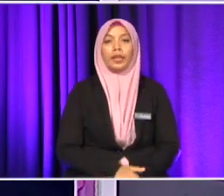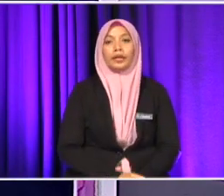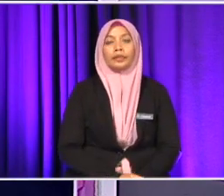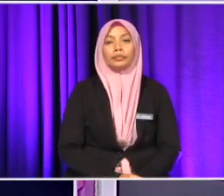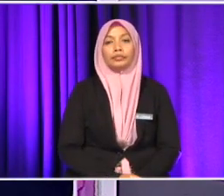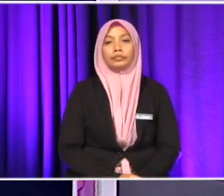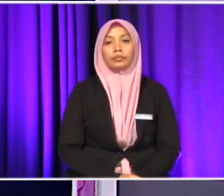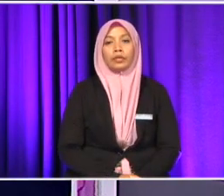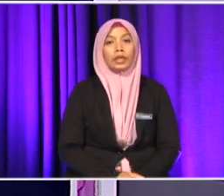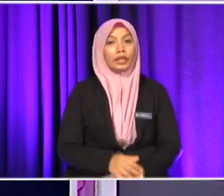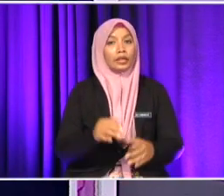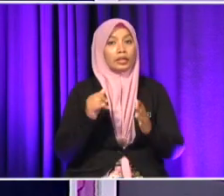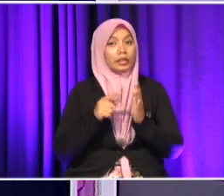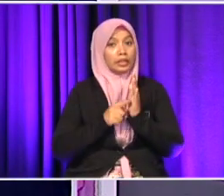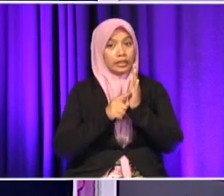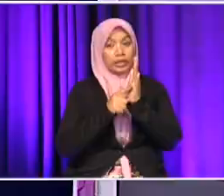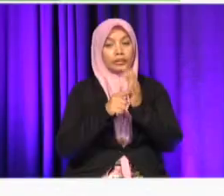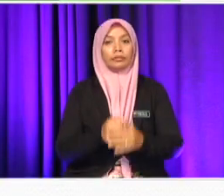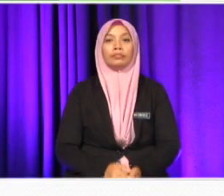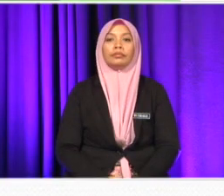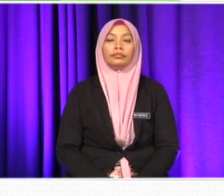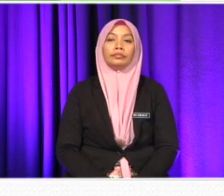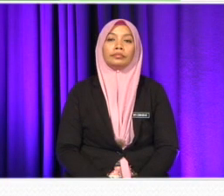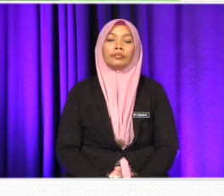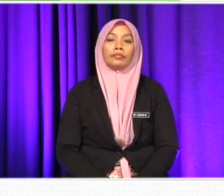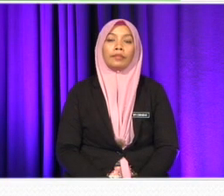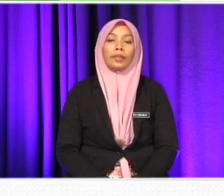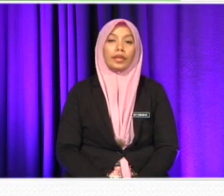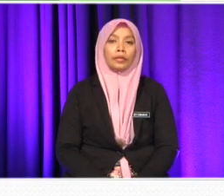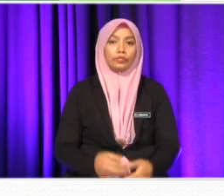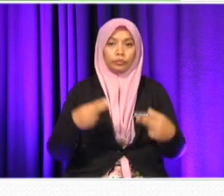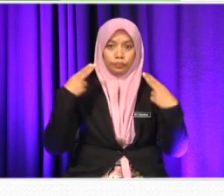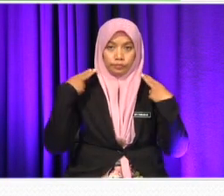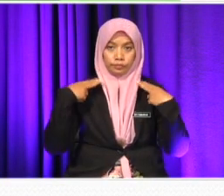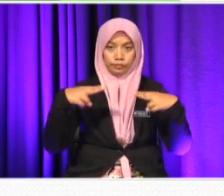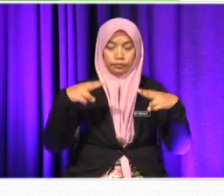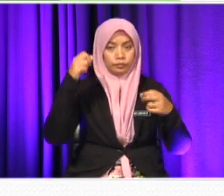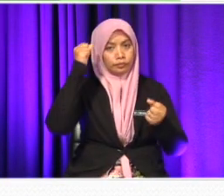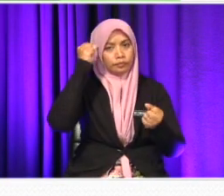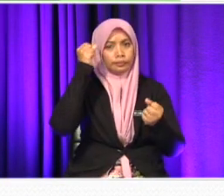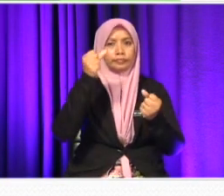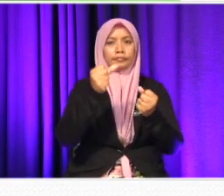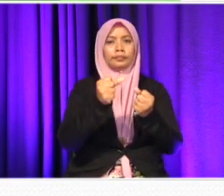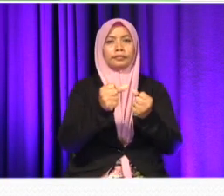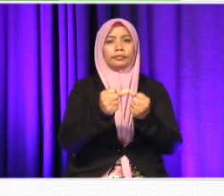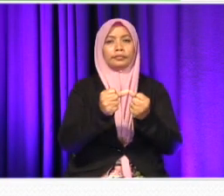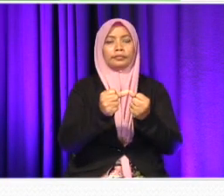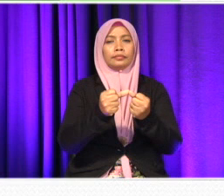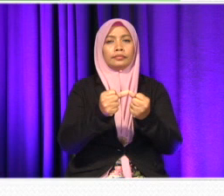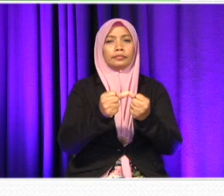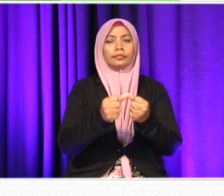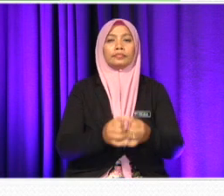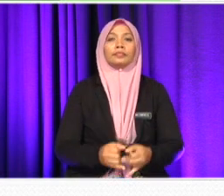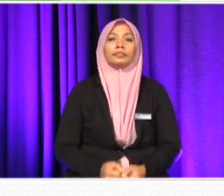yaitu alat promosi yang perlu memberi ingat mengetahuinya yaitu tentang iklan